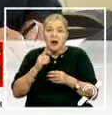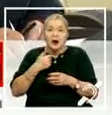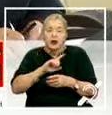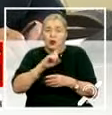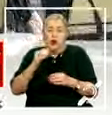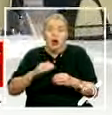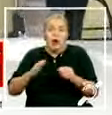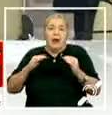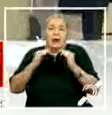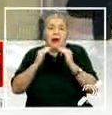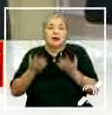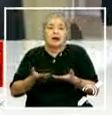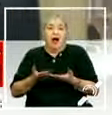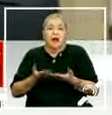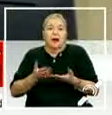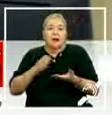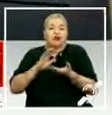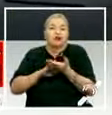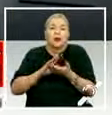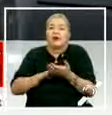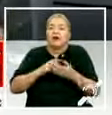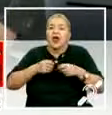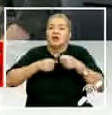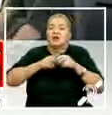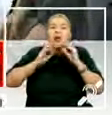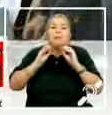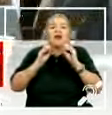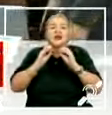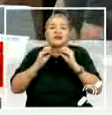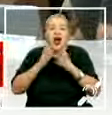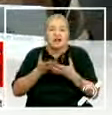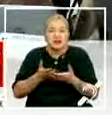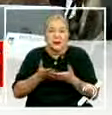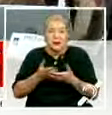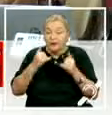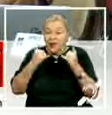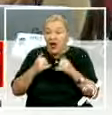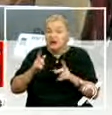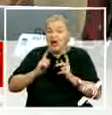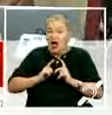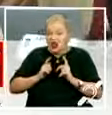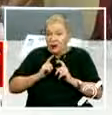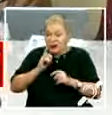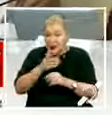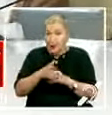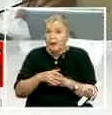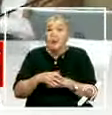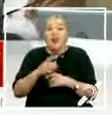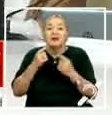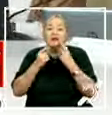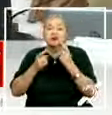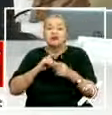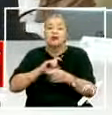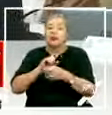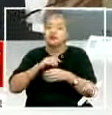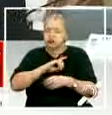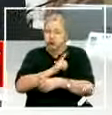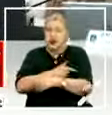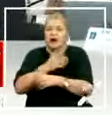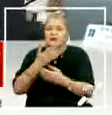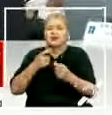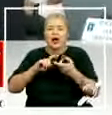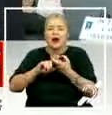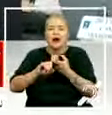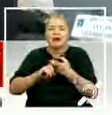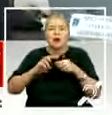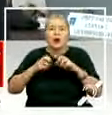inechitabilă și care menține acea industrie a meditațiilor astăzi în ne așteptăm la dezbaterea prinse pe problema